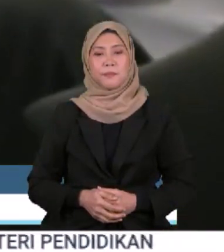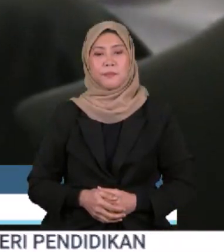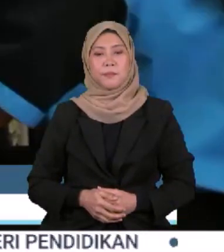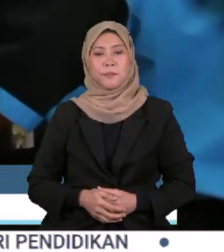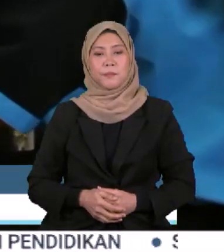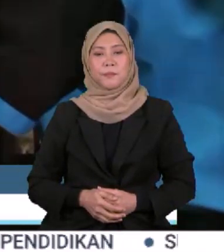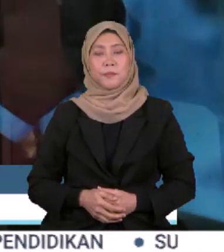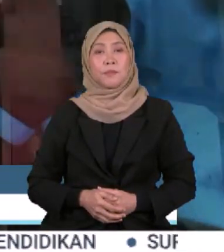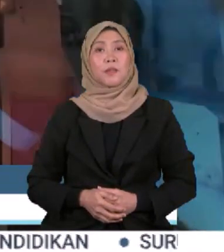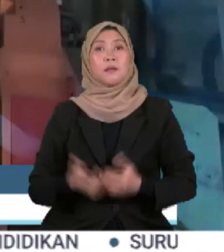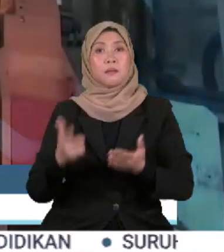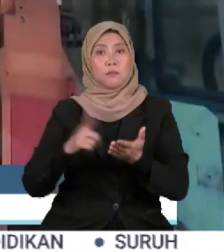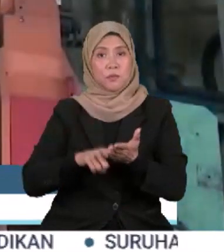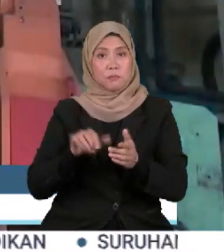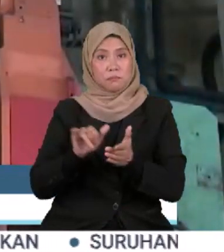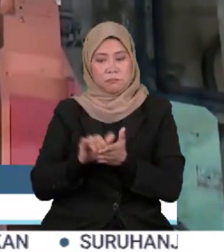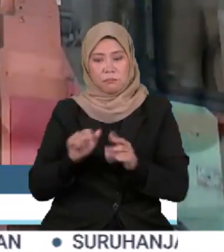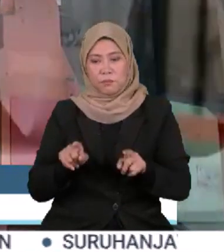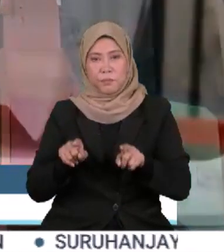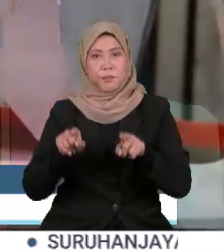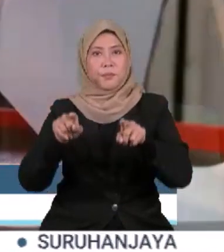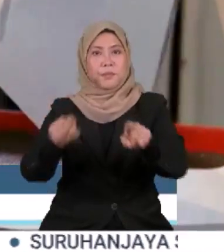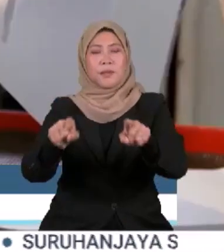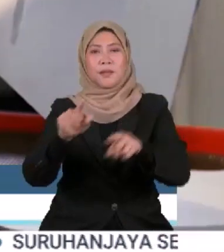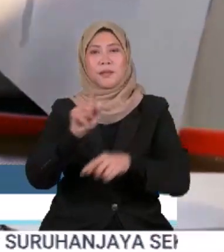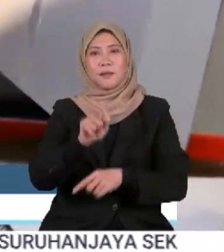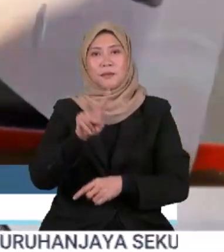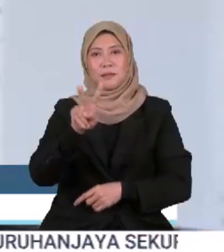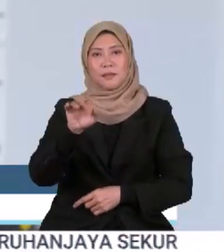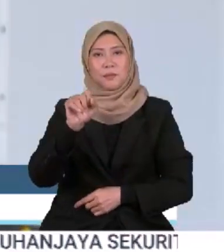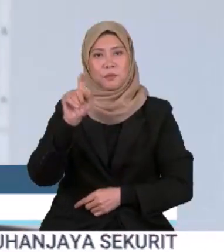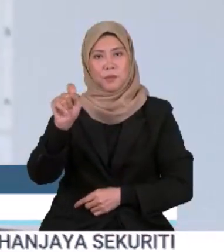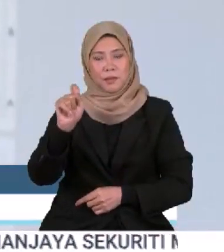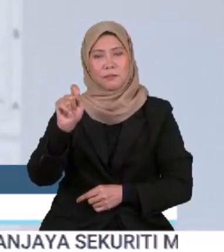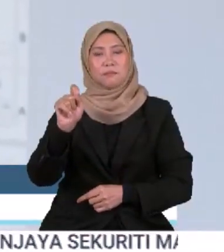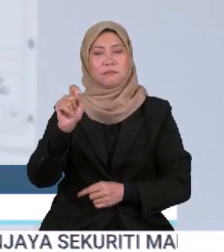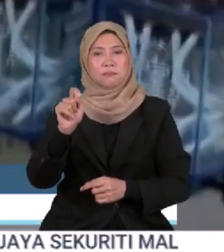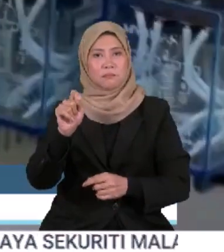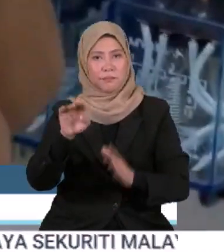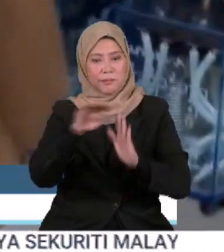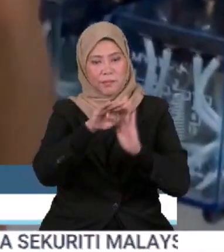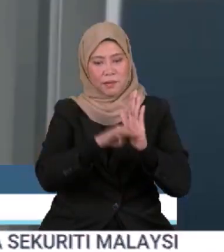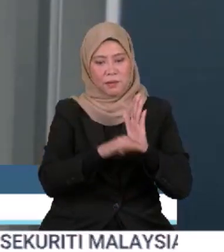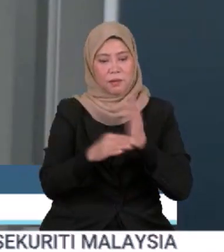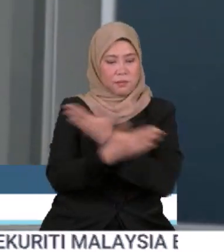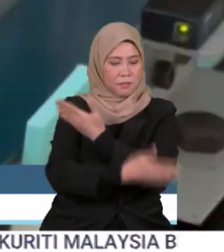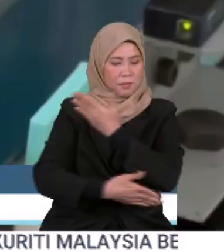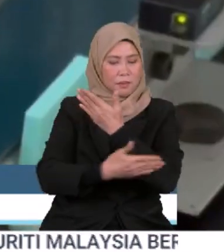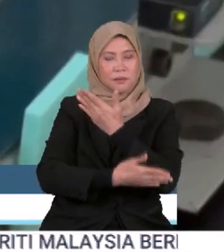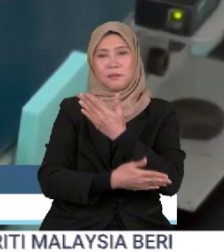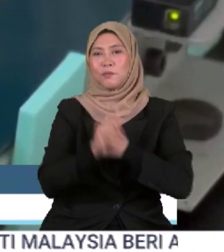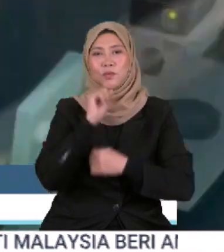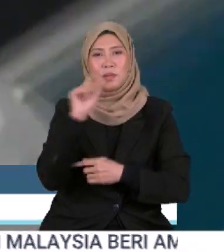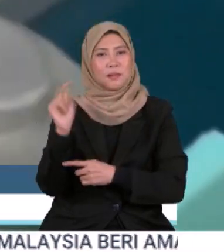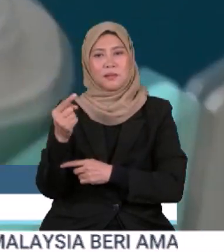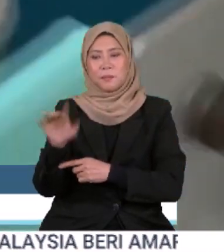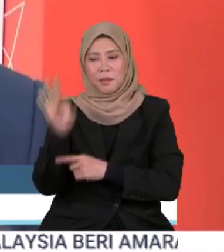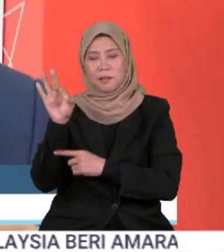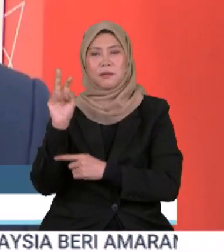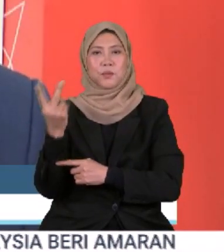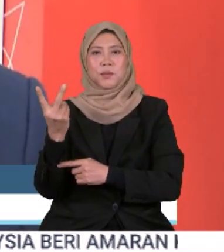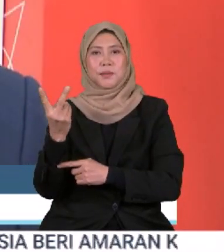Perkembangan tersebut seiring dalam usaha menjadikan TVET agenda utama negara dan bukan sekadar pilihan